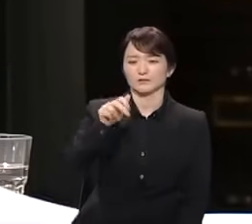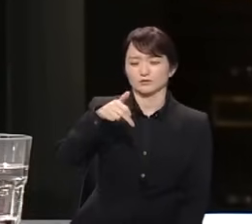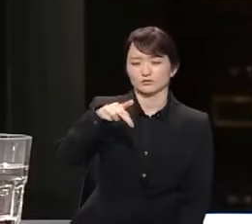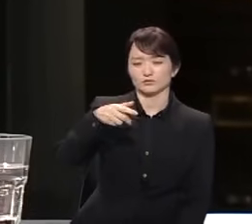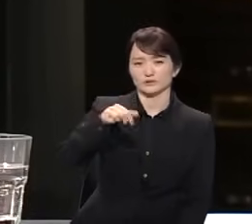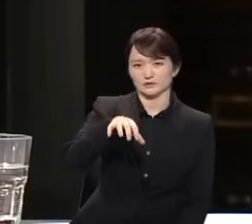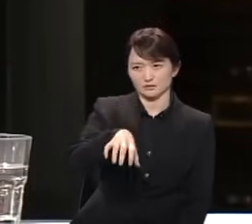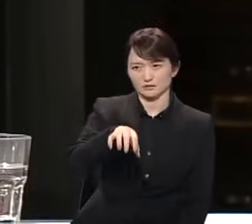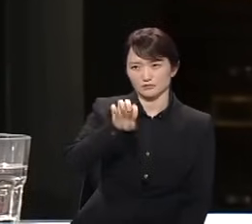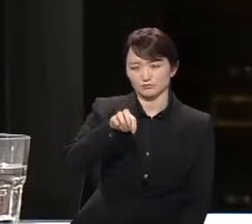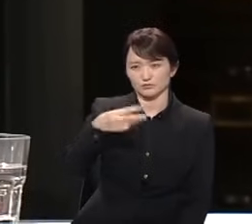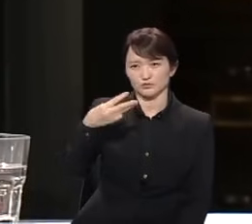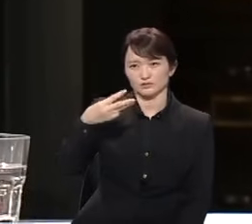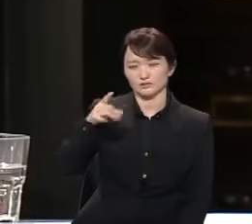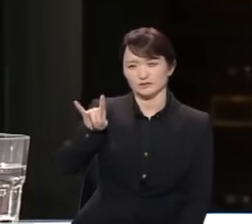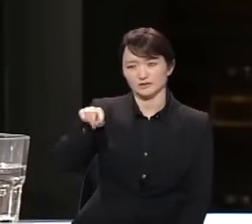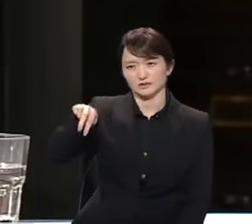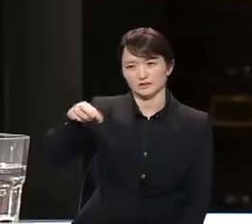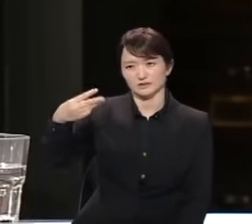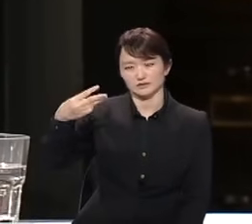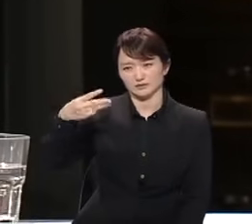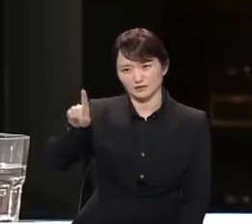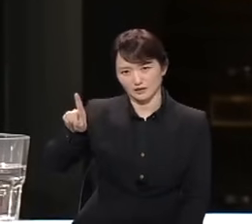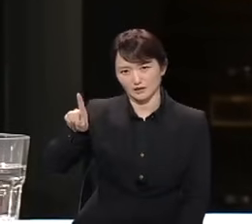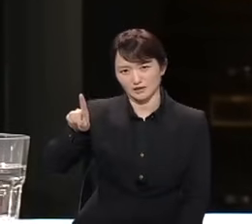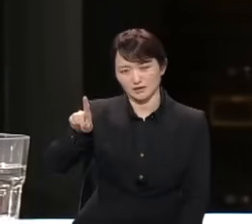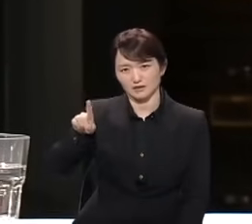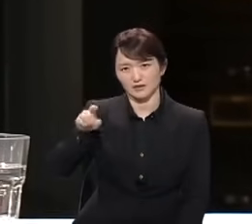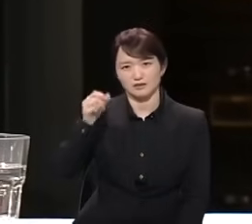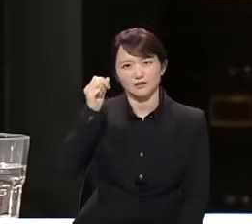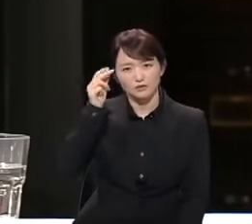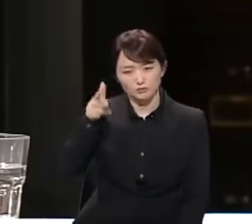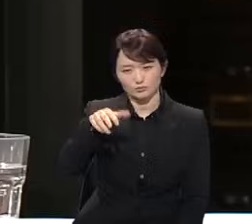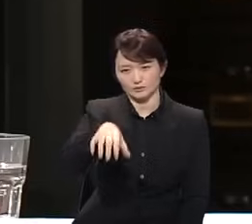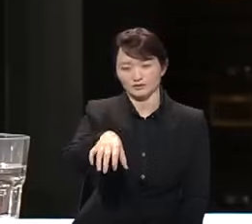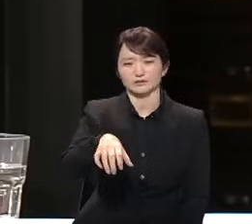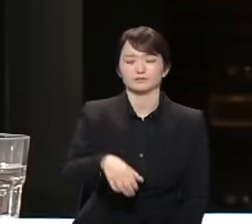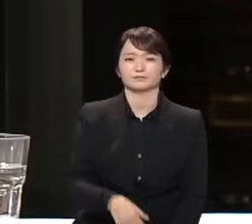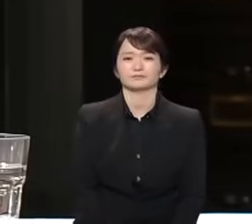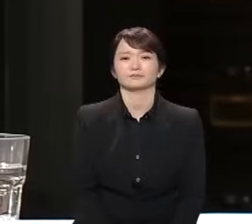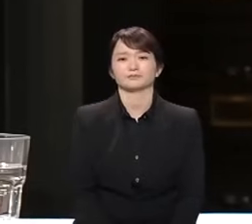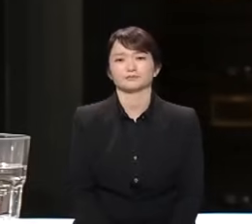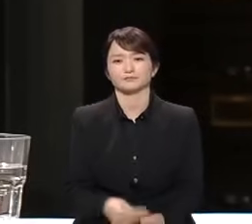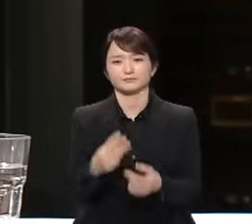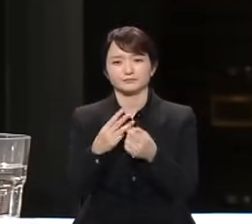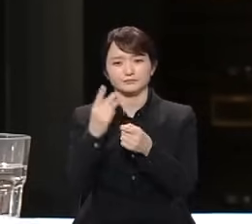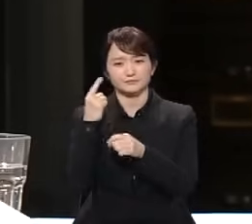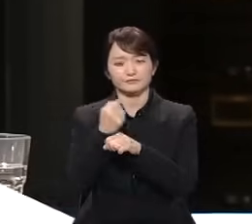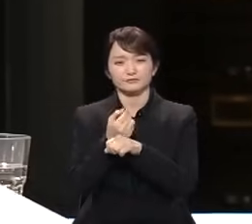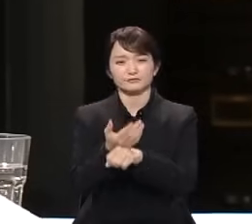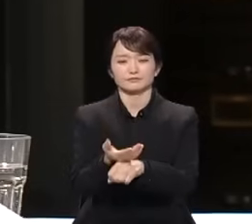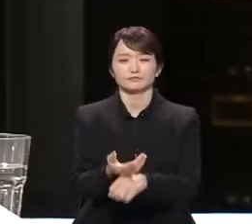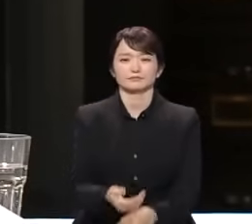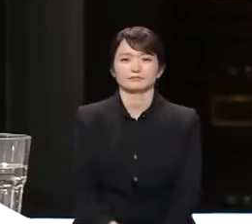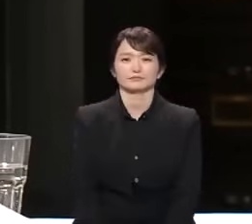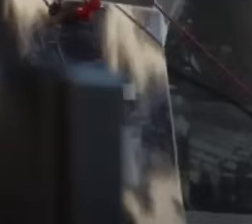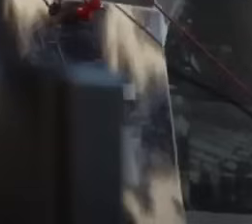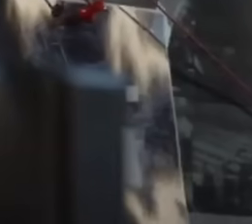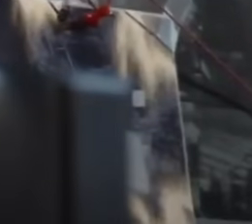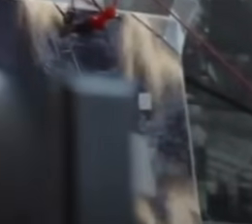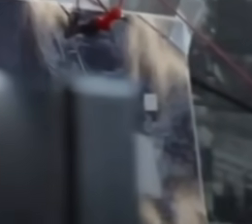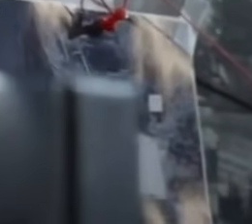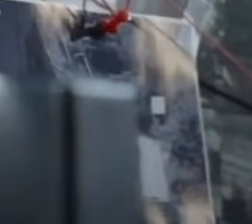프레스파랜드, 예, 카타노유라는 온천이 있는 호텔입니다. 자, 이렇게 정리하고요. 세 번째 사건 이어갑니다.